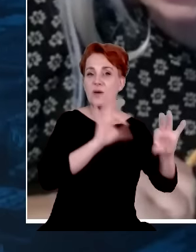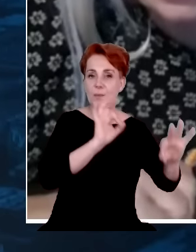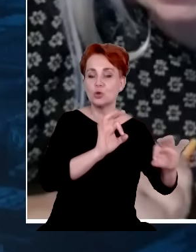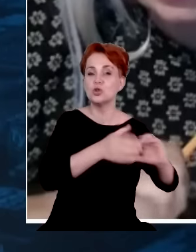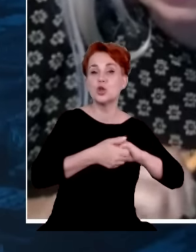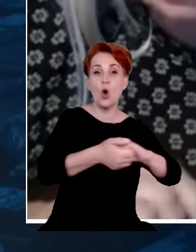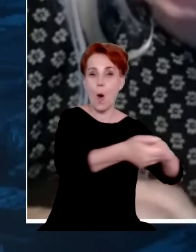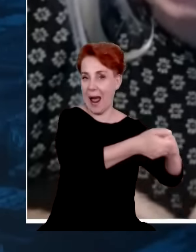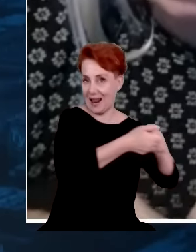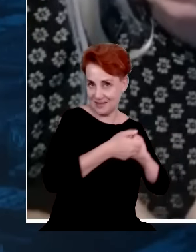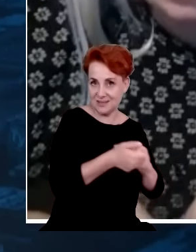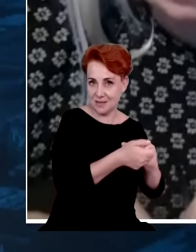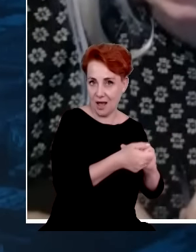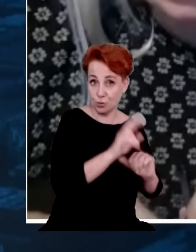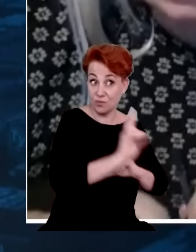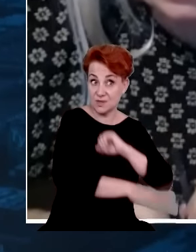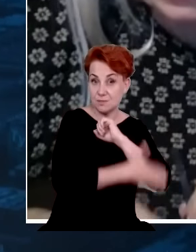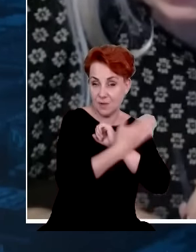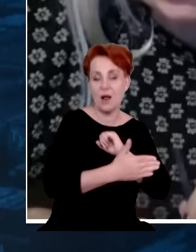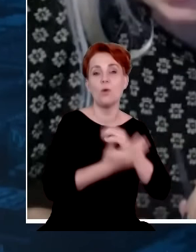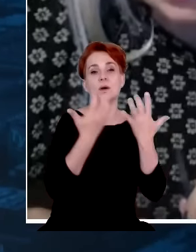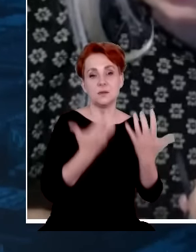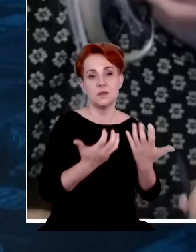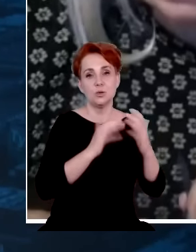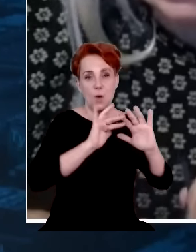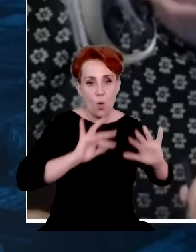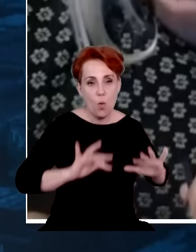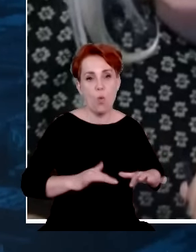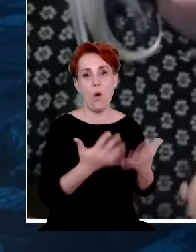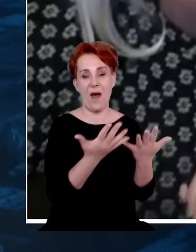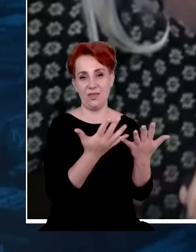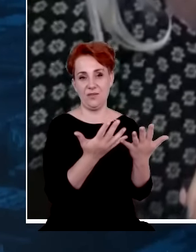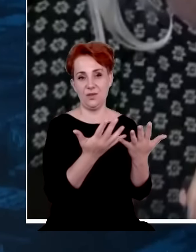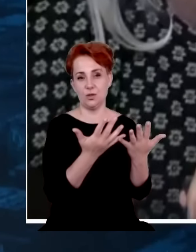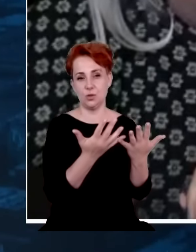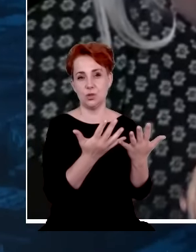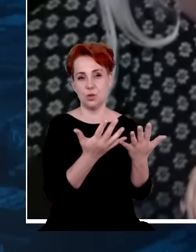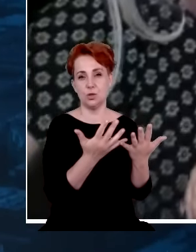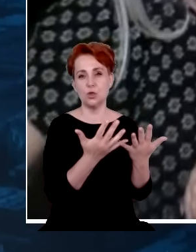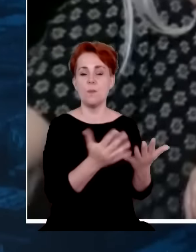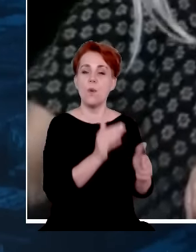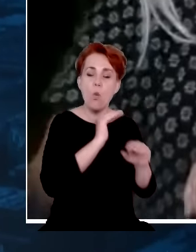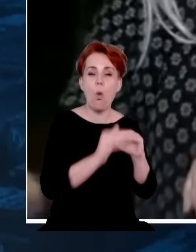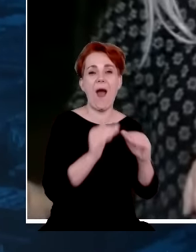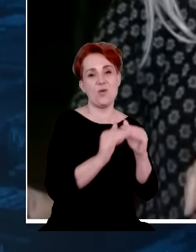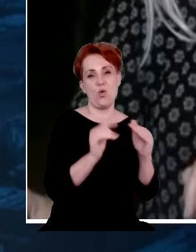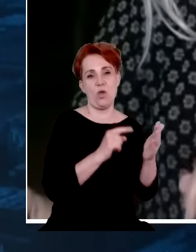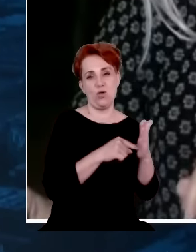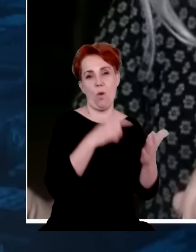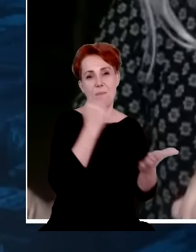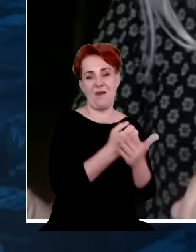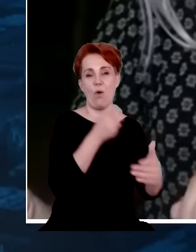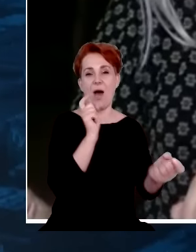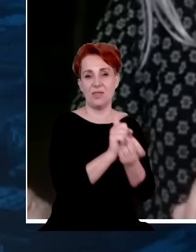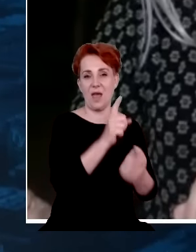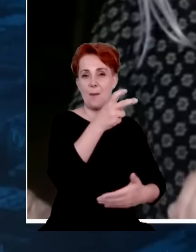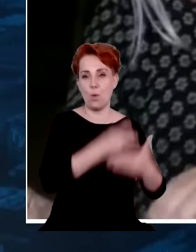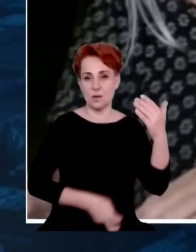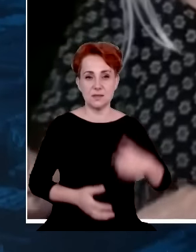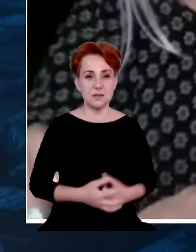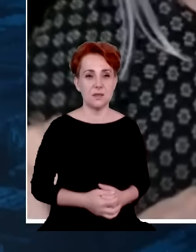za za ułatwieniem za liberalizacją prawa aborcyjnego więc nie oszukujmy się